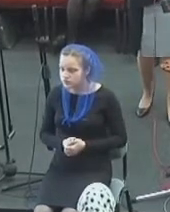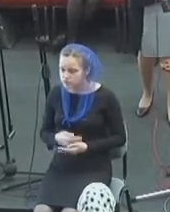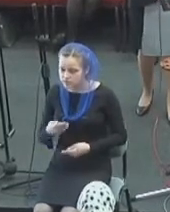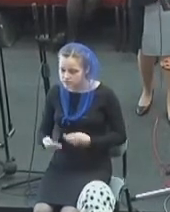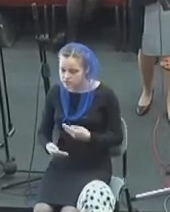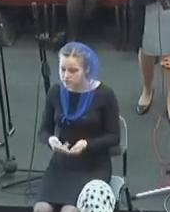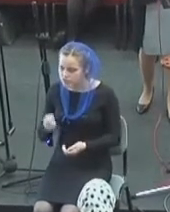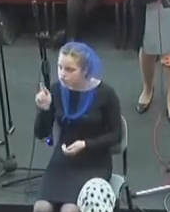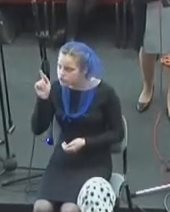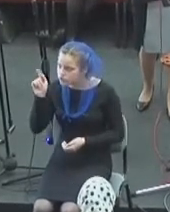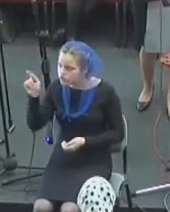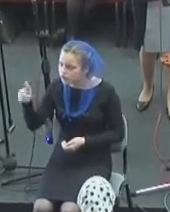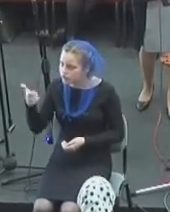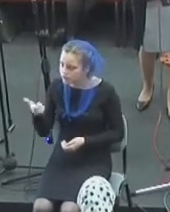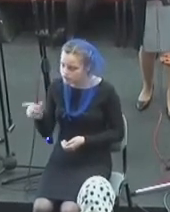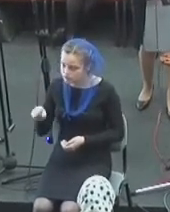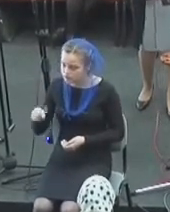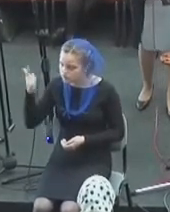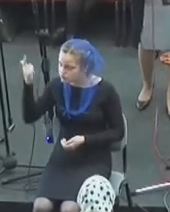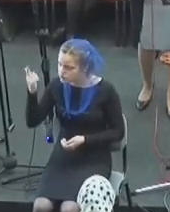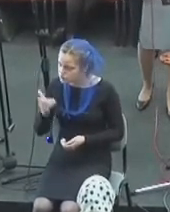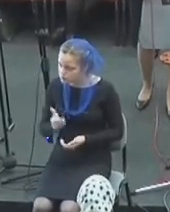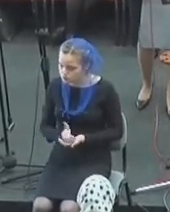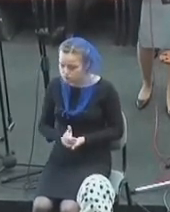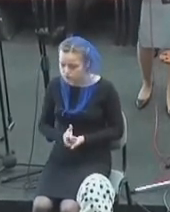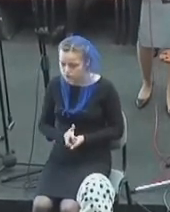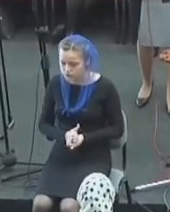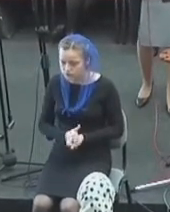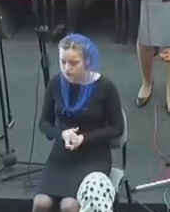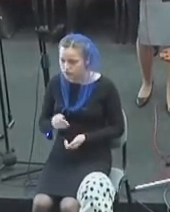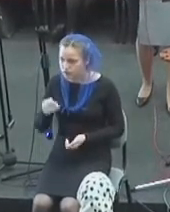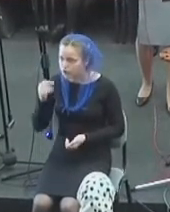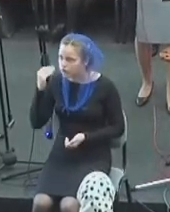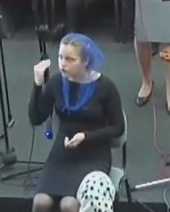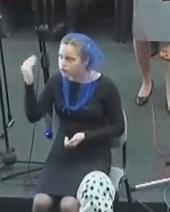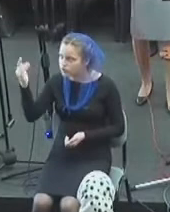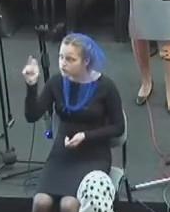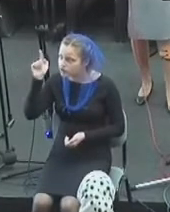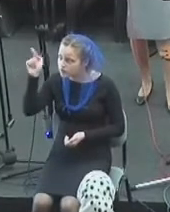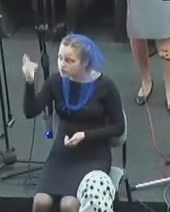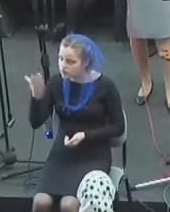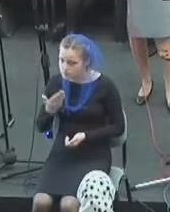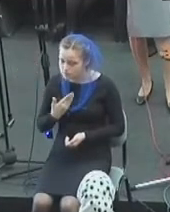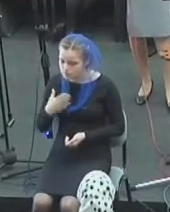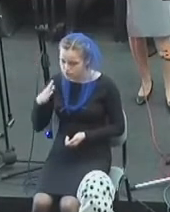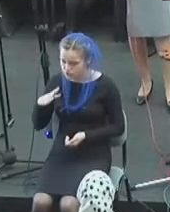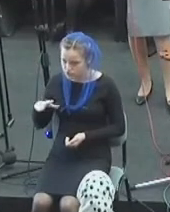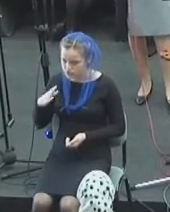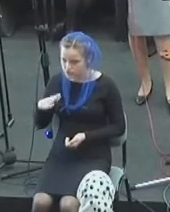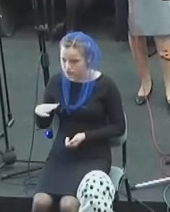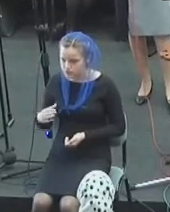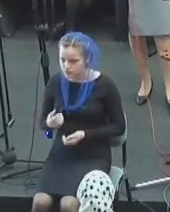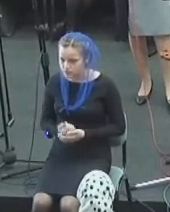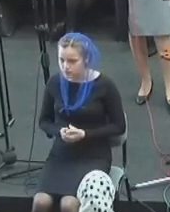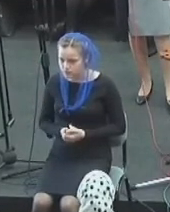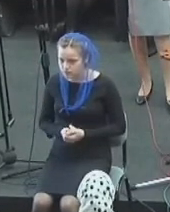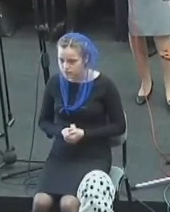уставать, идти туда, где Господь, Он там меня будет ждать.